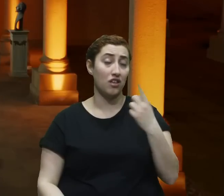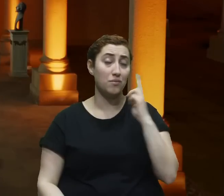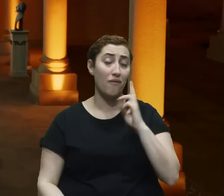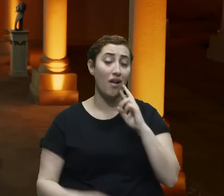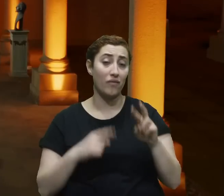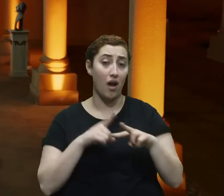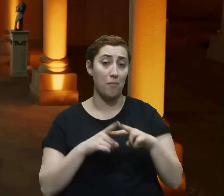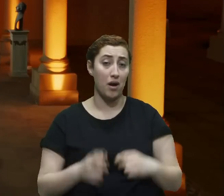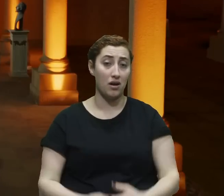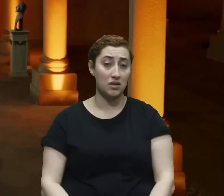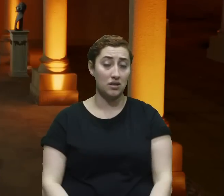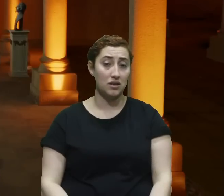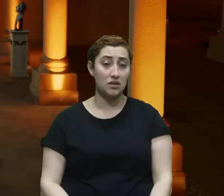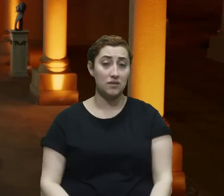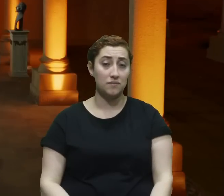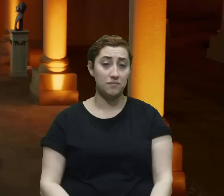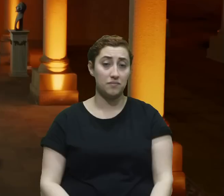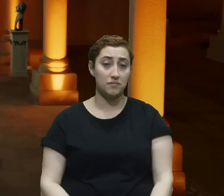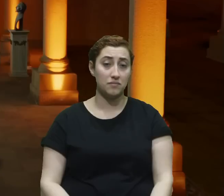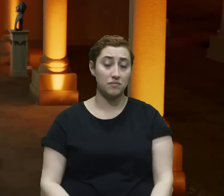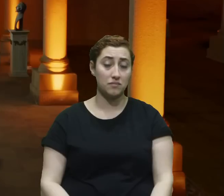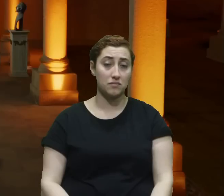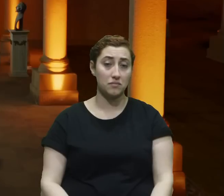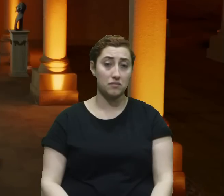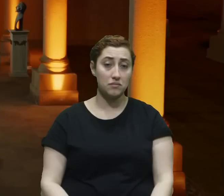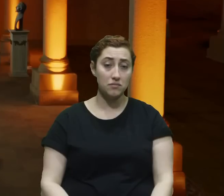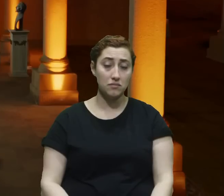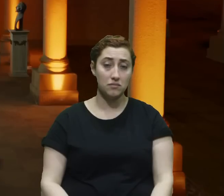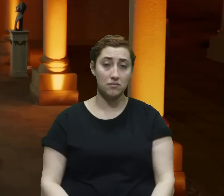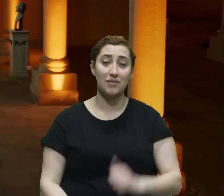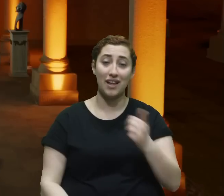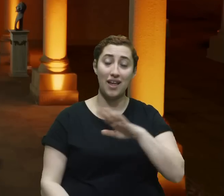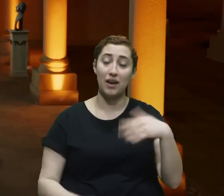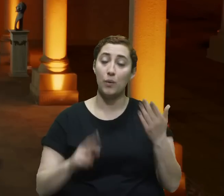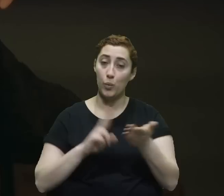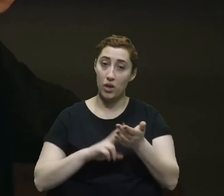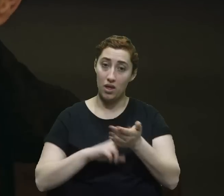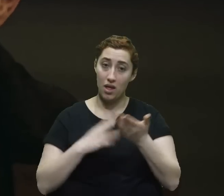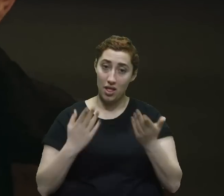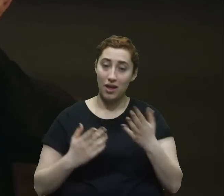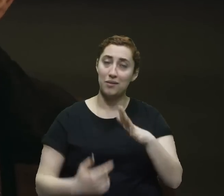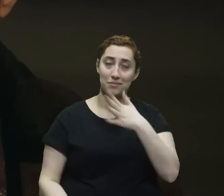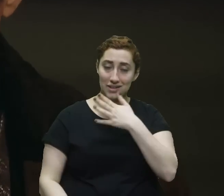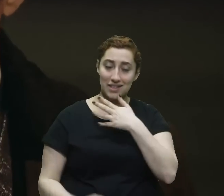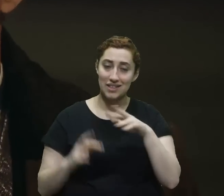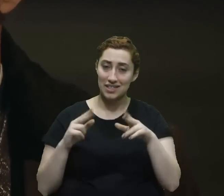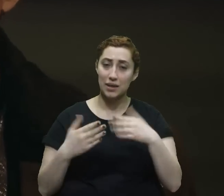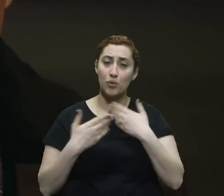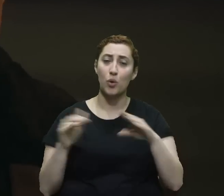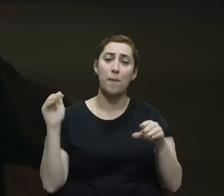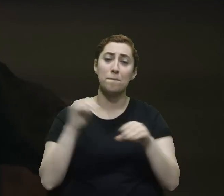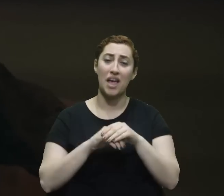efendi Akbar. Akbar ellerini masaya yasladı. Değerli azalar, malumunuz